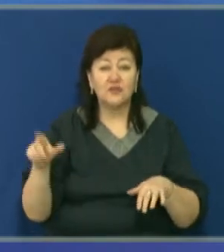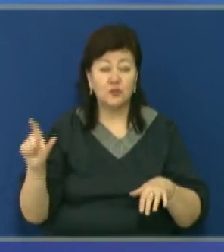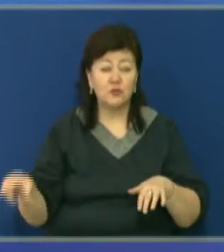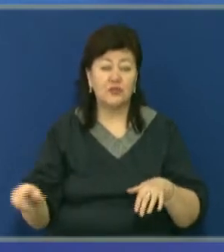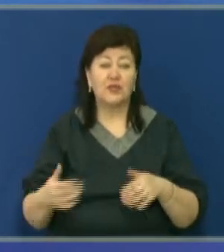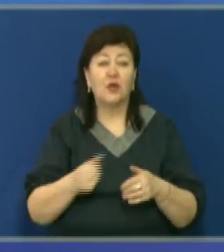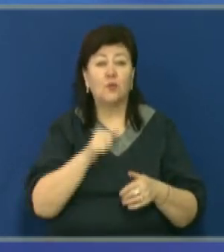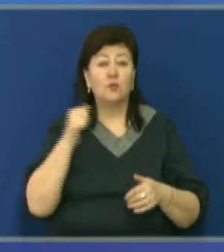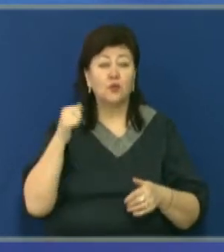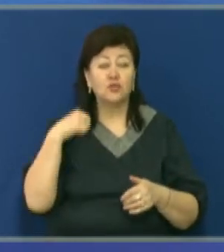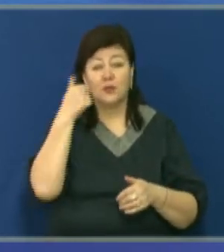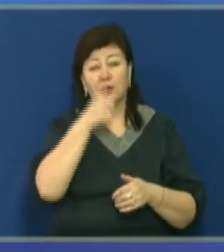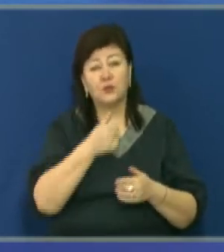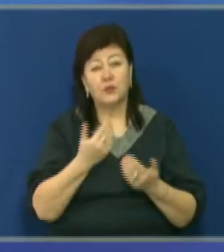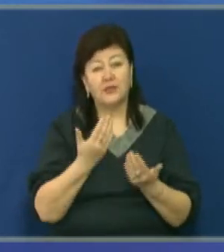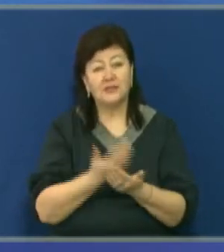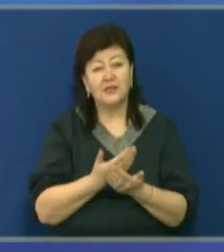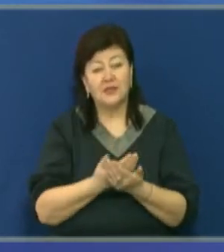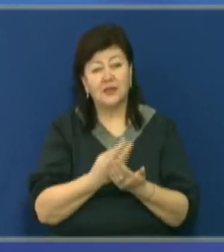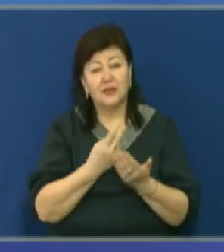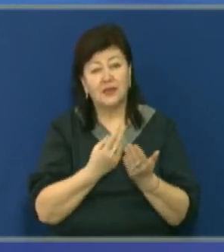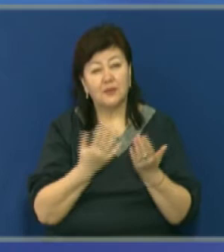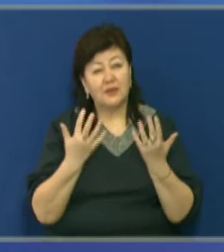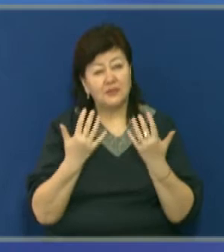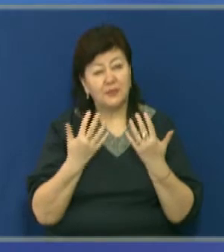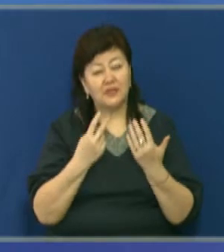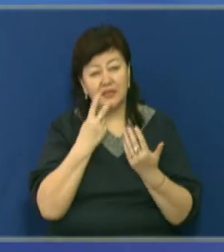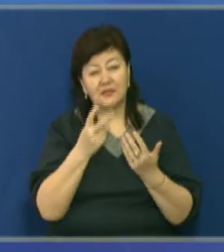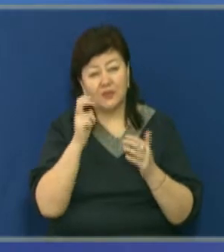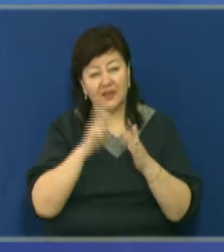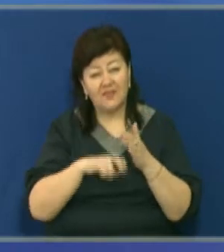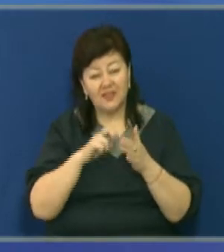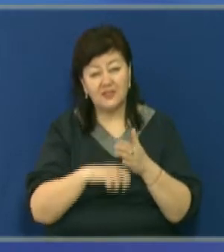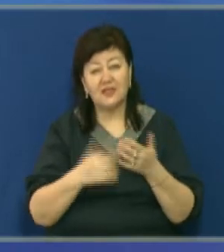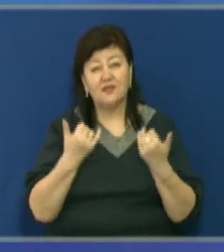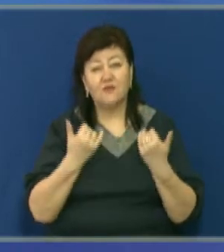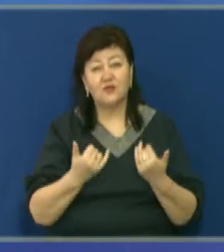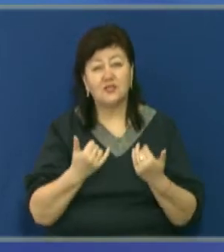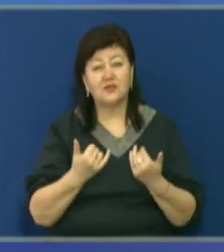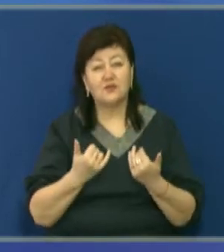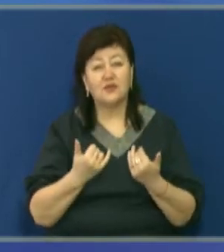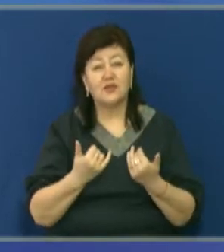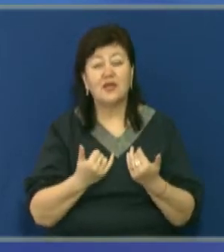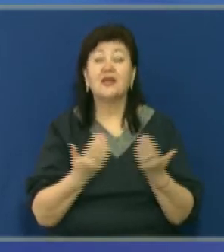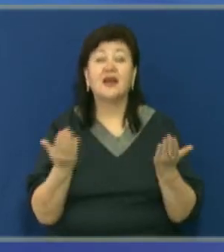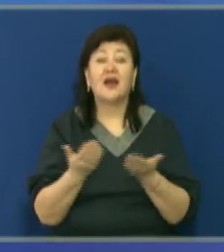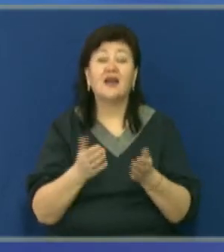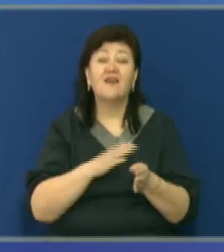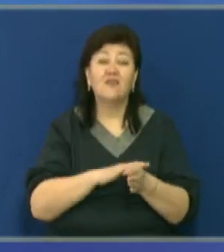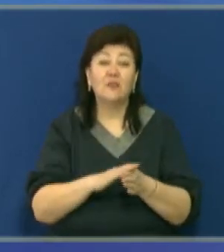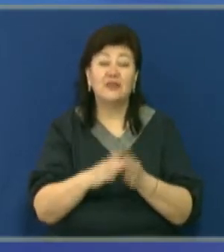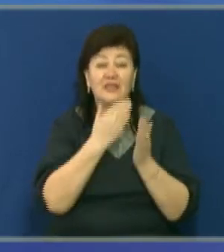Омарбеков өткен жылды қорытындылап, ағымдағы жылға арналған жоспарлары мен мемлекеттік және салалық бағдарламалардың іске асырылуы